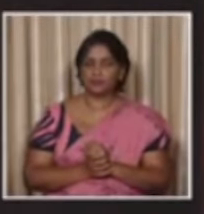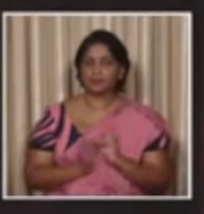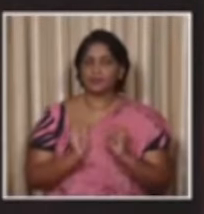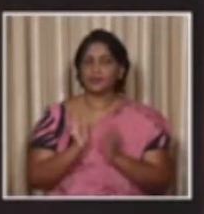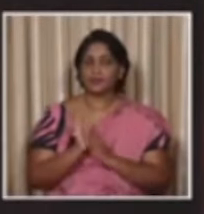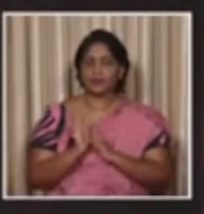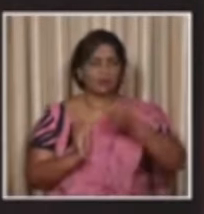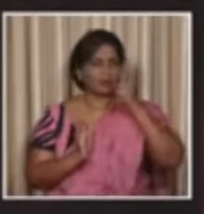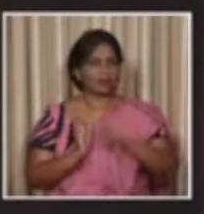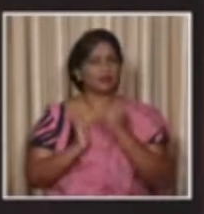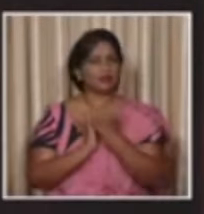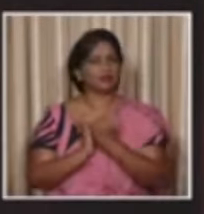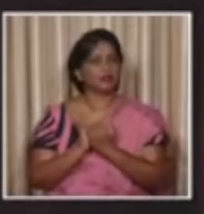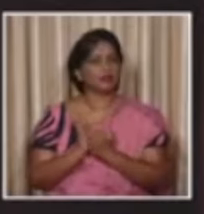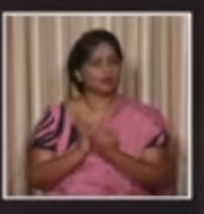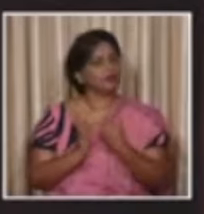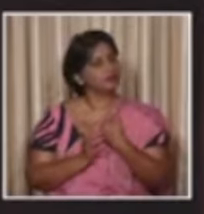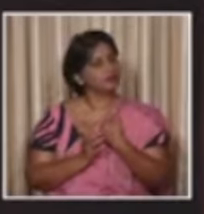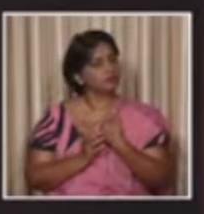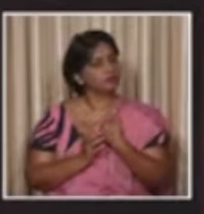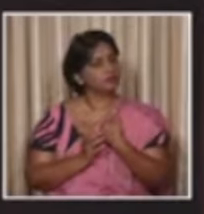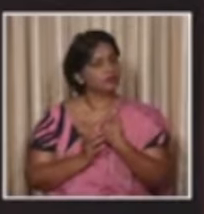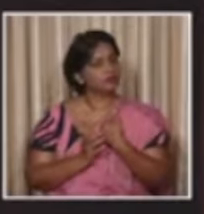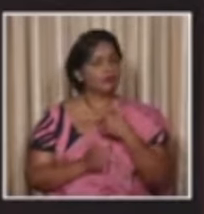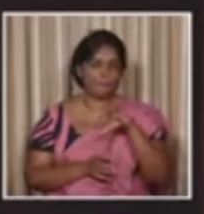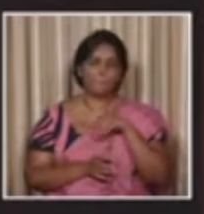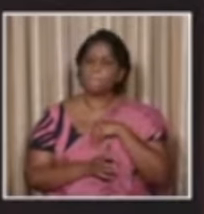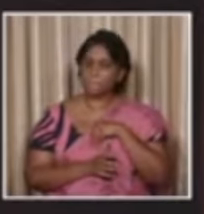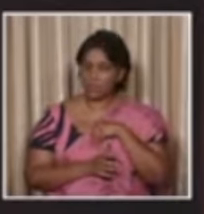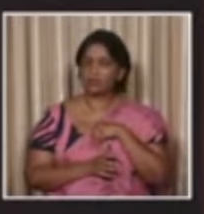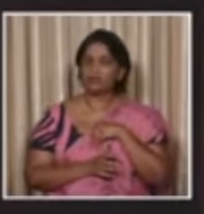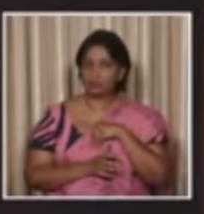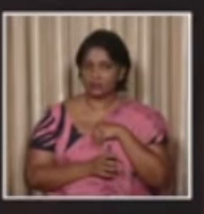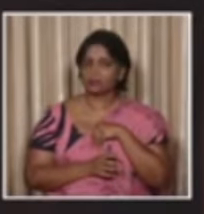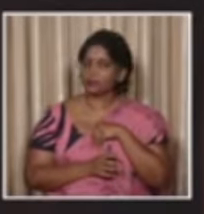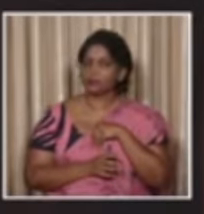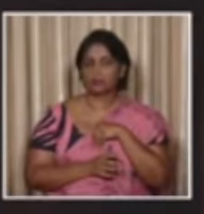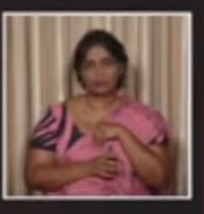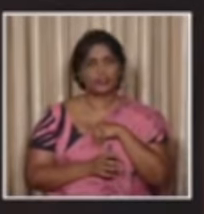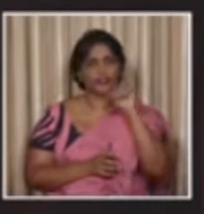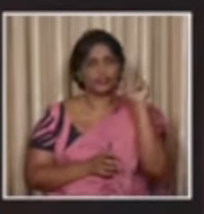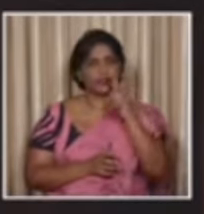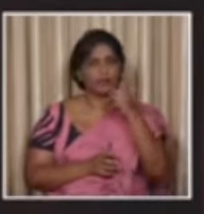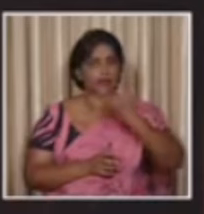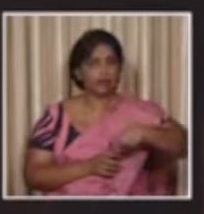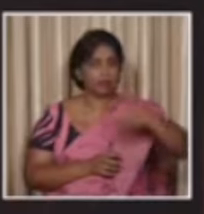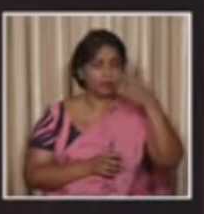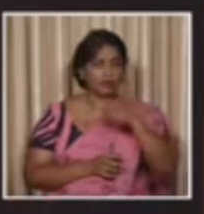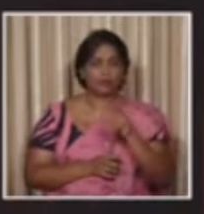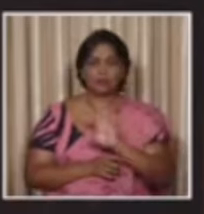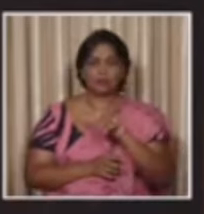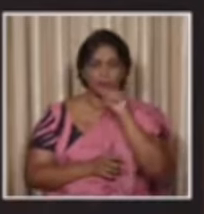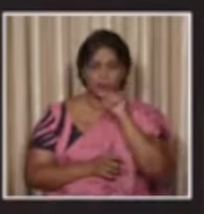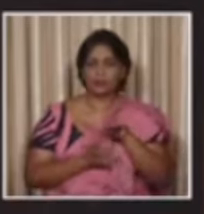කමිටුවේ මේ නිර්දේශය මම පිළිගන්න. පළවෙනි දේ මේ වැඩි කිරීම නෙවෙයි,